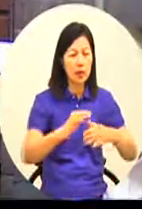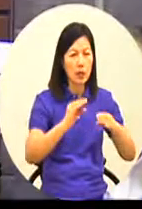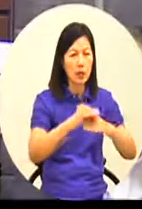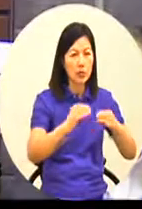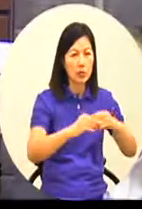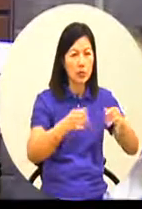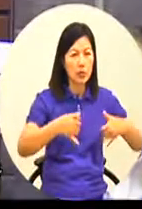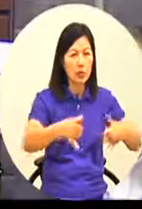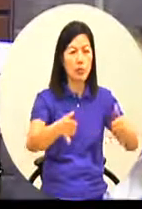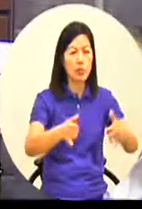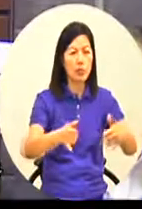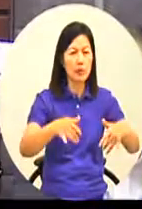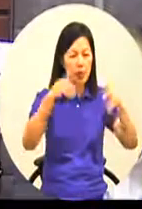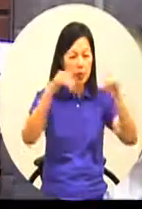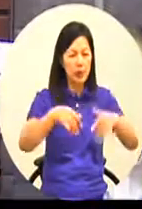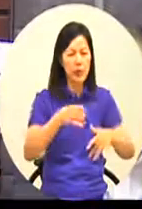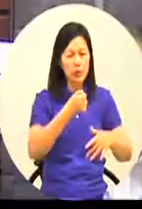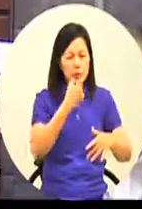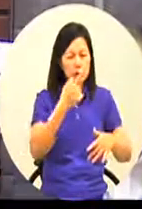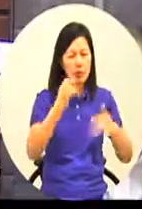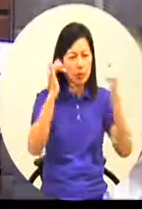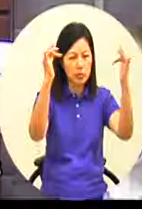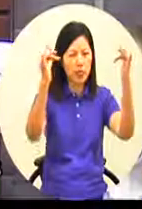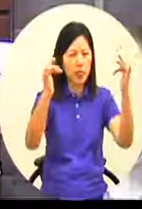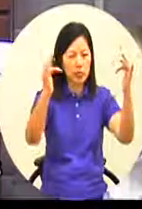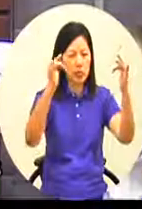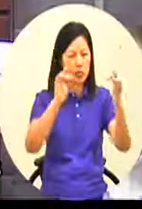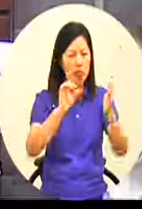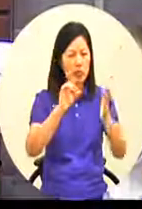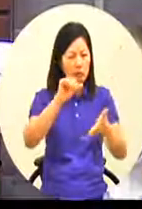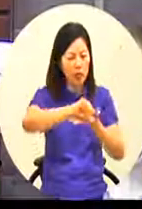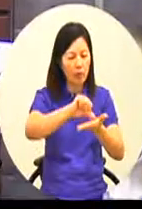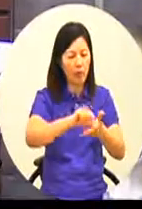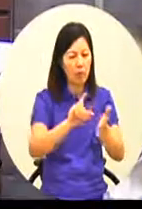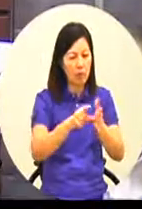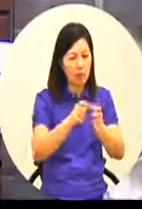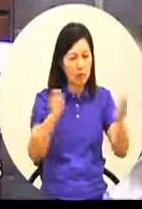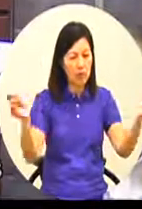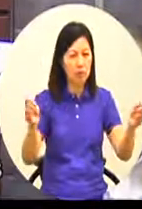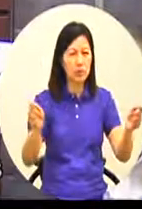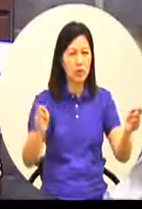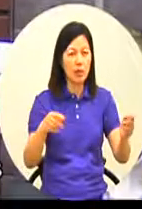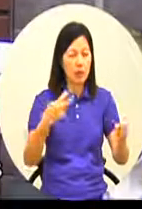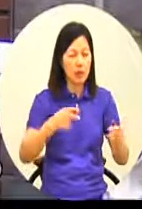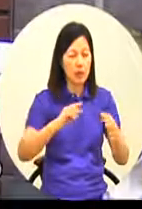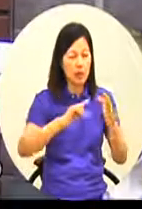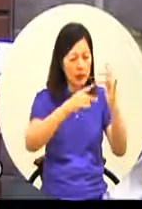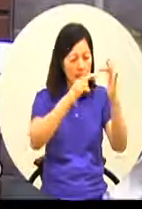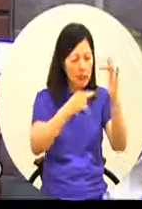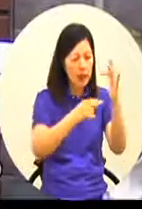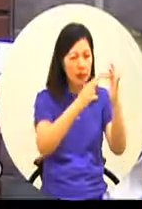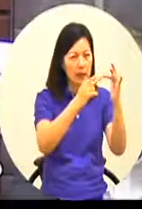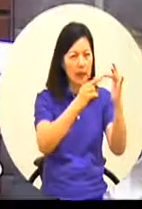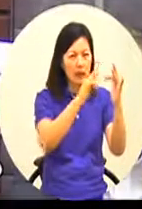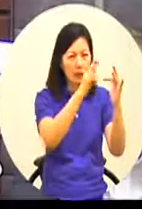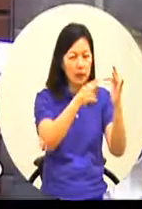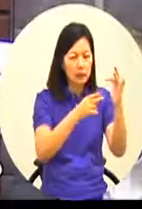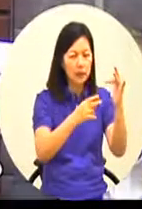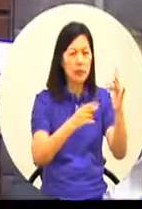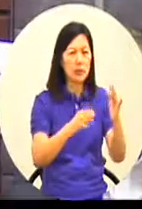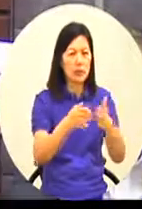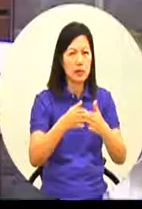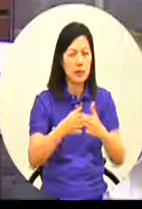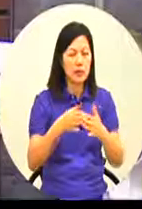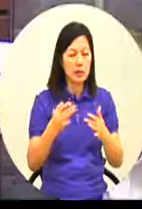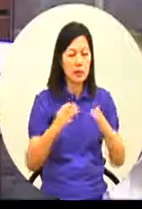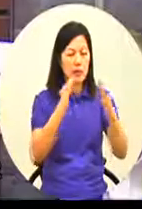毋老久啦，啊，毋也真大。啊，伊原来讲就是讲要来加强修剪。那尤其是在我们房